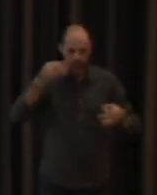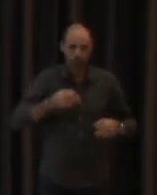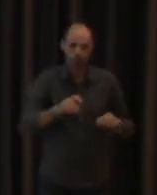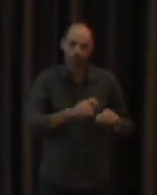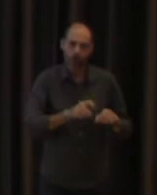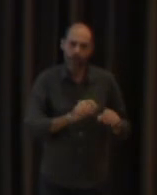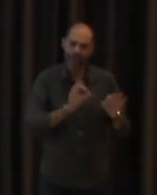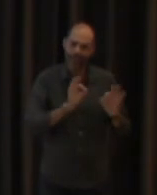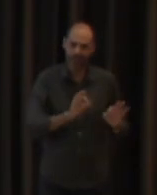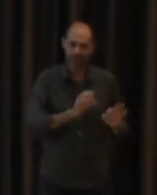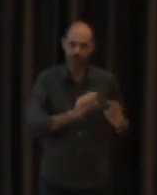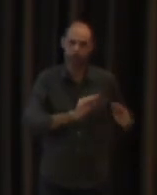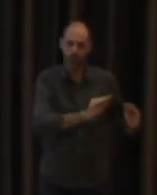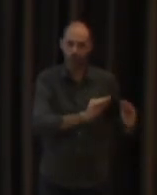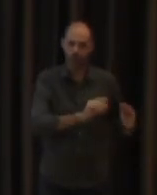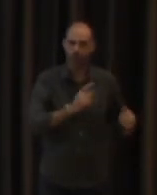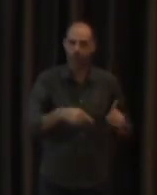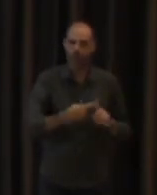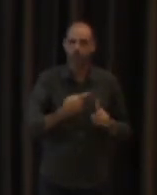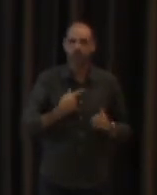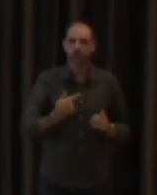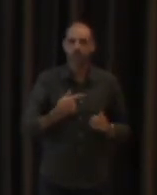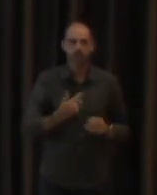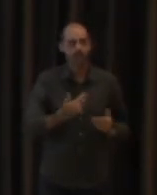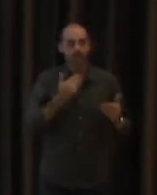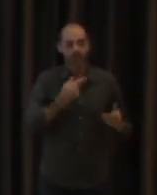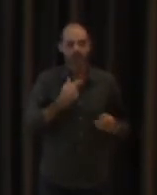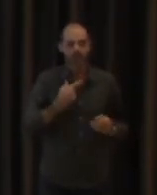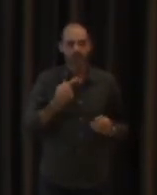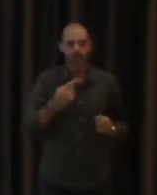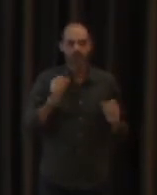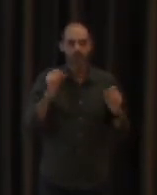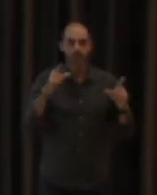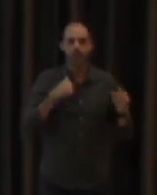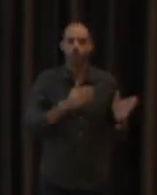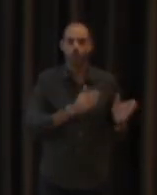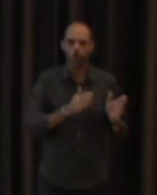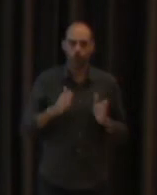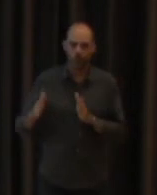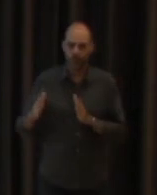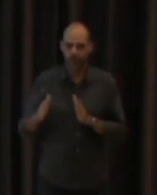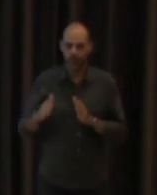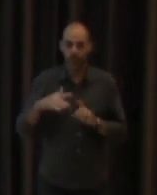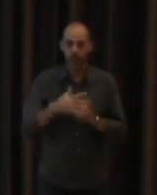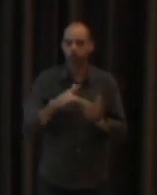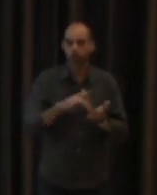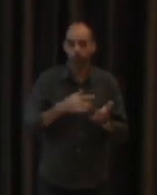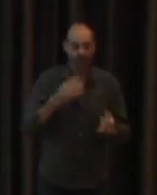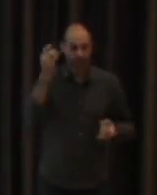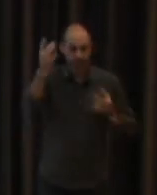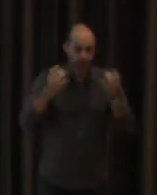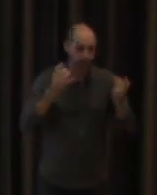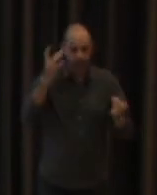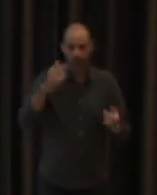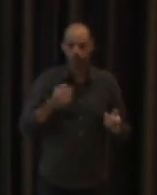comentava i que ens ajudarà a trobar ordre a fenòmens que en aparença són capritxosos, com diu ell en el títol, fins